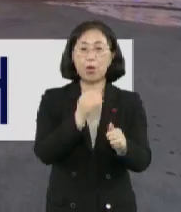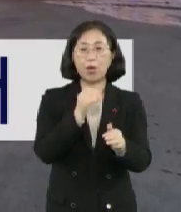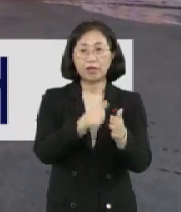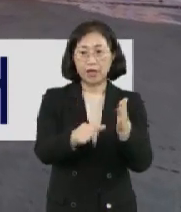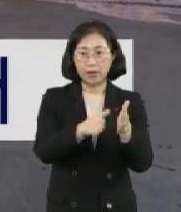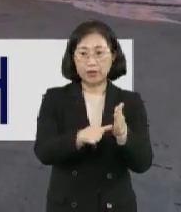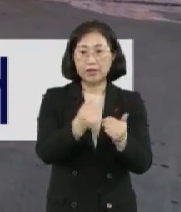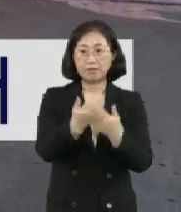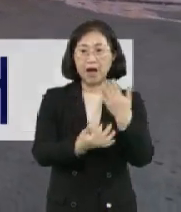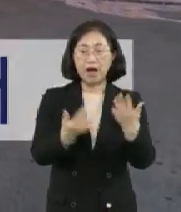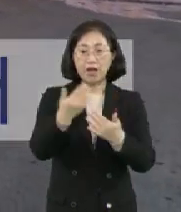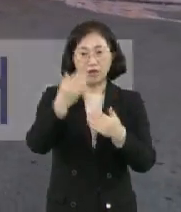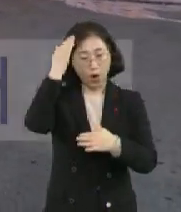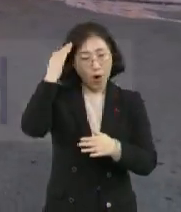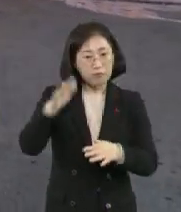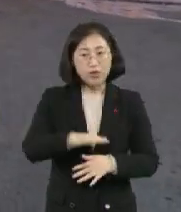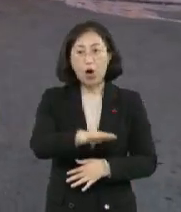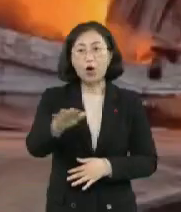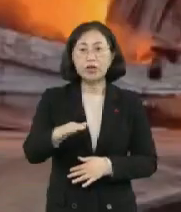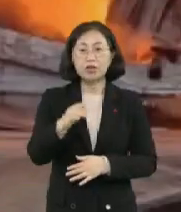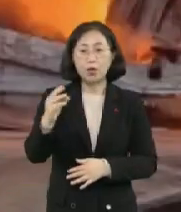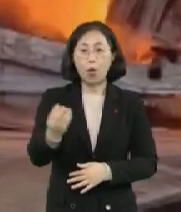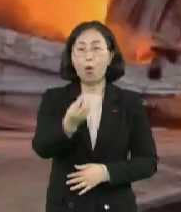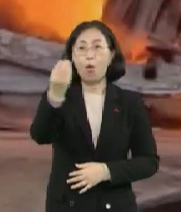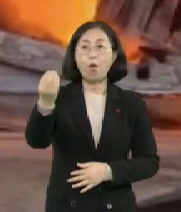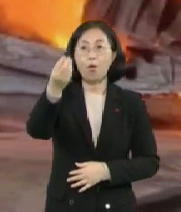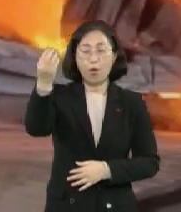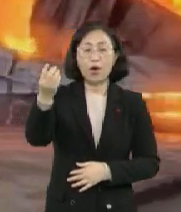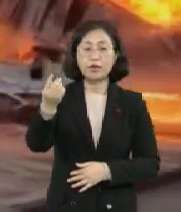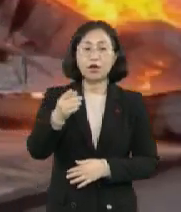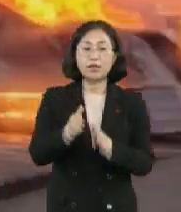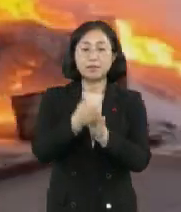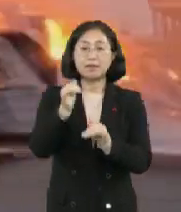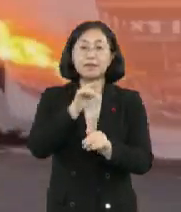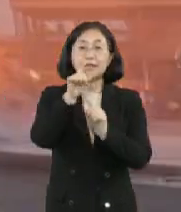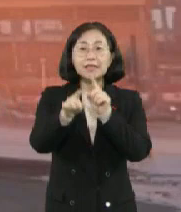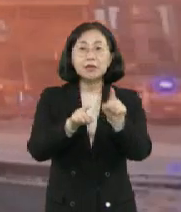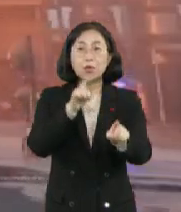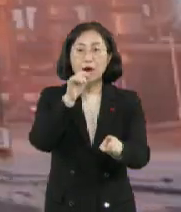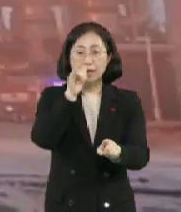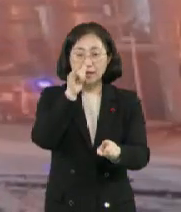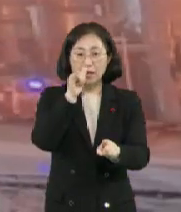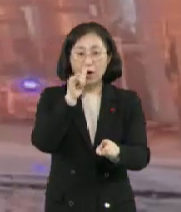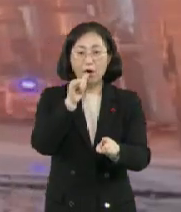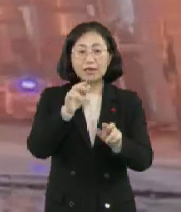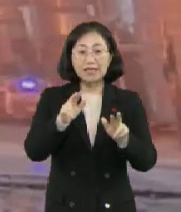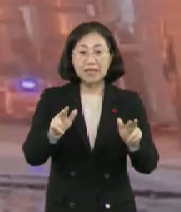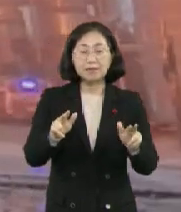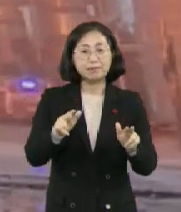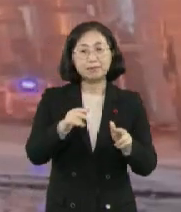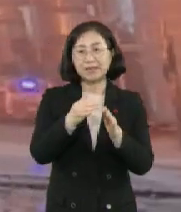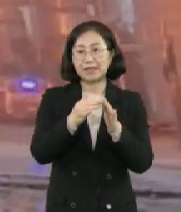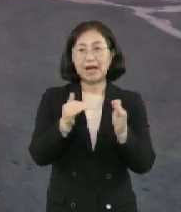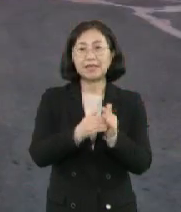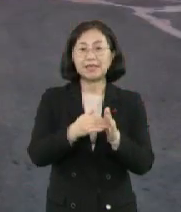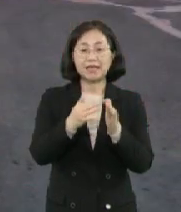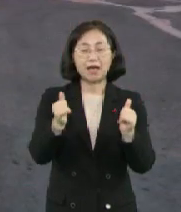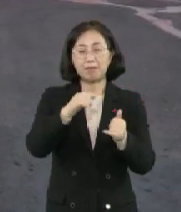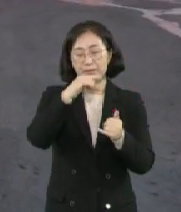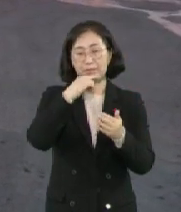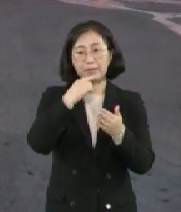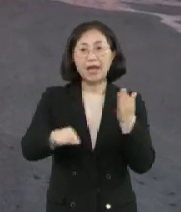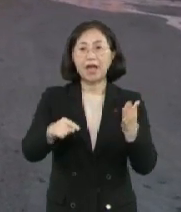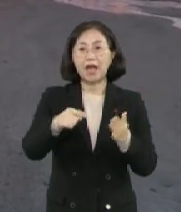타 검은 연기가 크게 번지며 시민들의 신고가 이어지는 가운데 소방당국은 현재까지 인명피해는